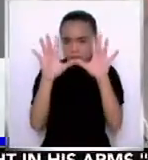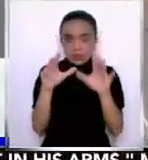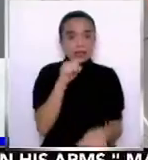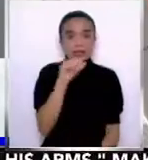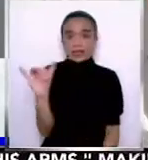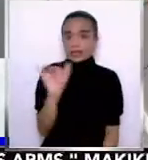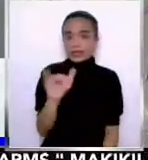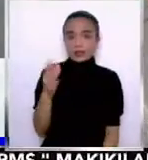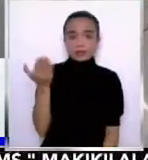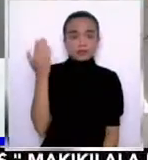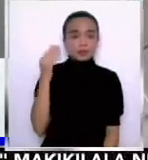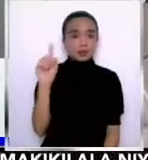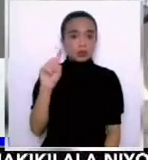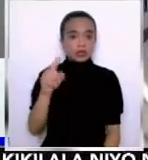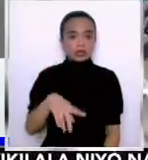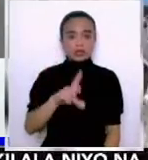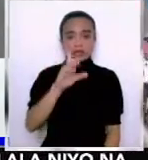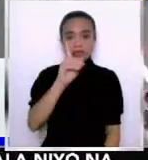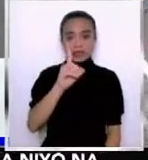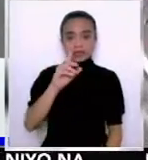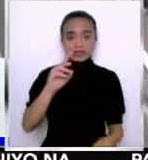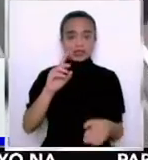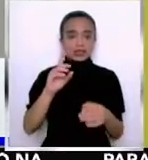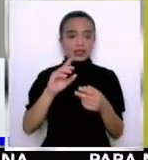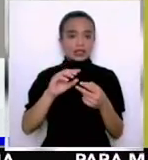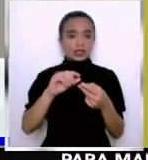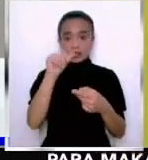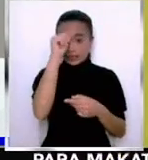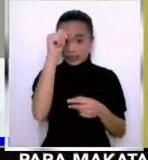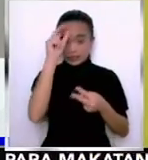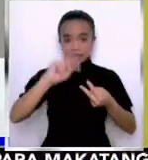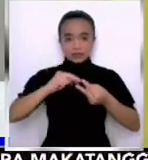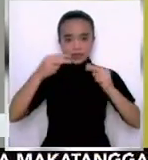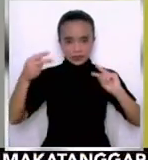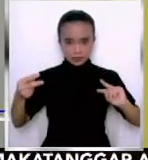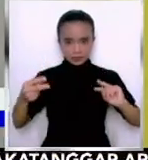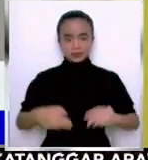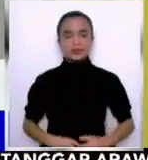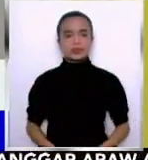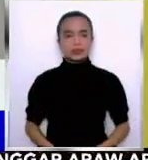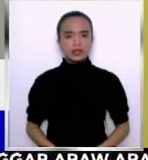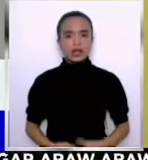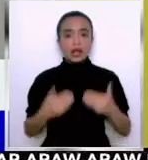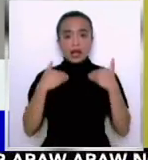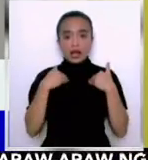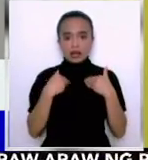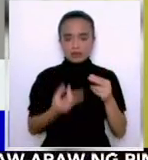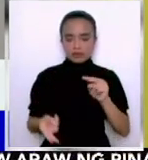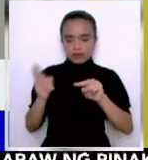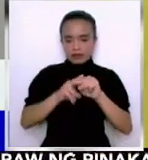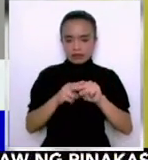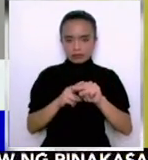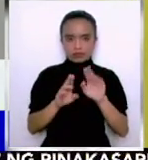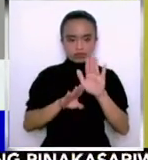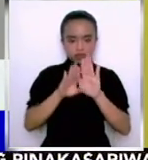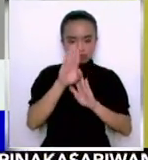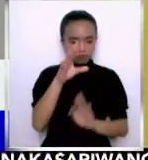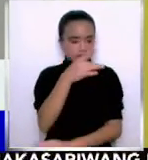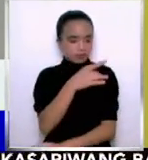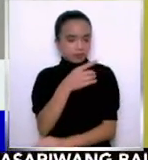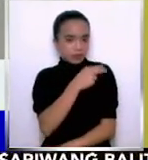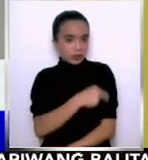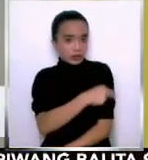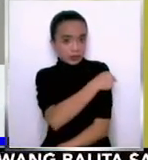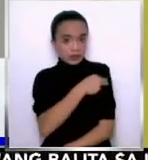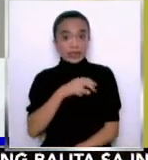Delta variant ayon sa Department of Health. Magkakaroon po tayo ng pagtaas ng pagkakaospital pagdating ng mga August